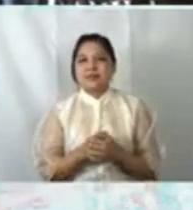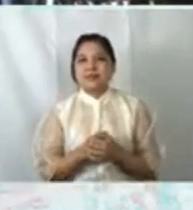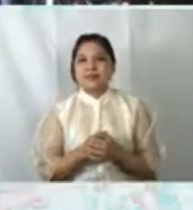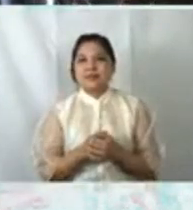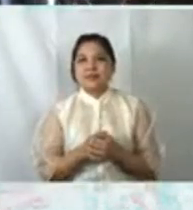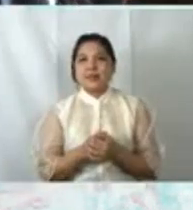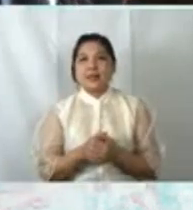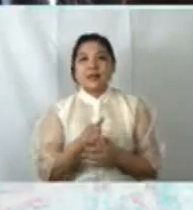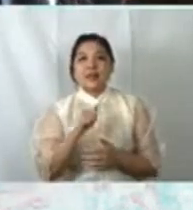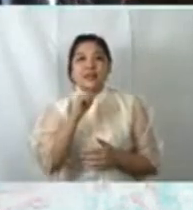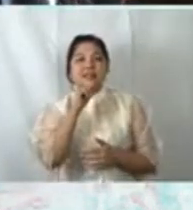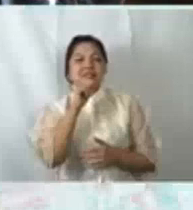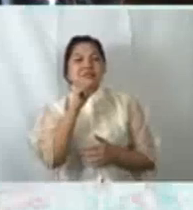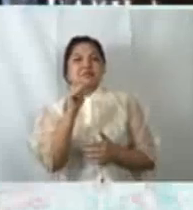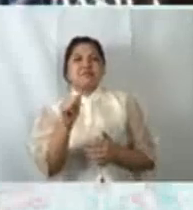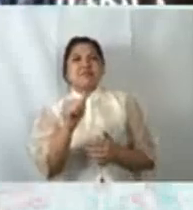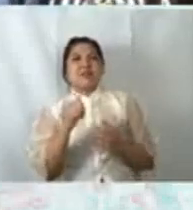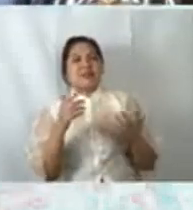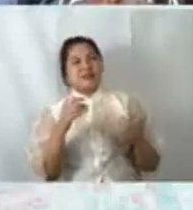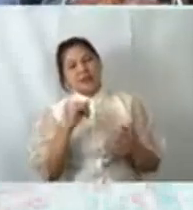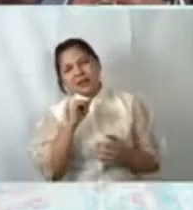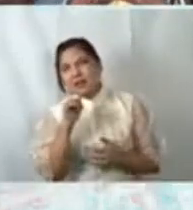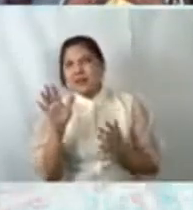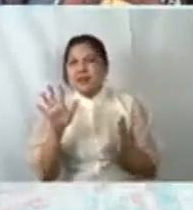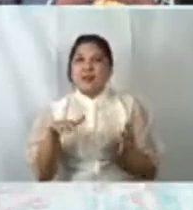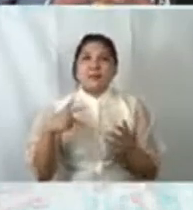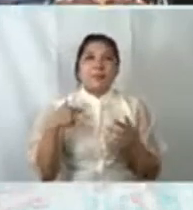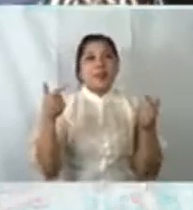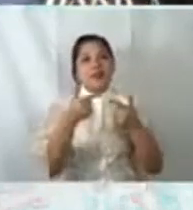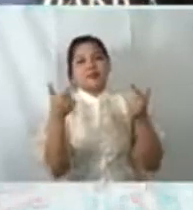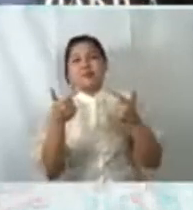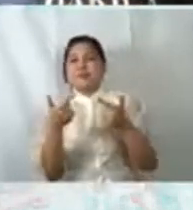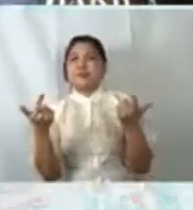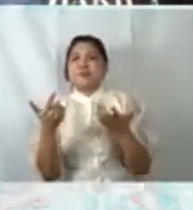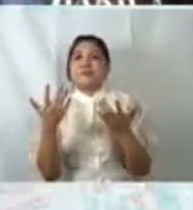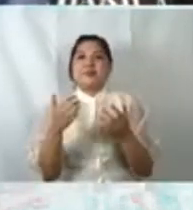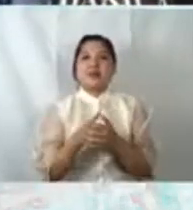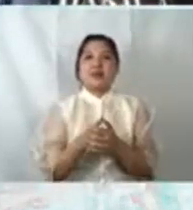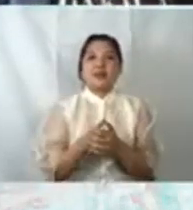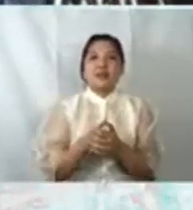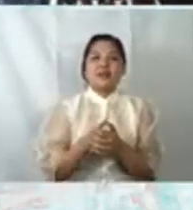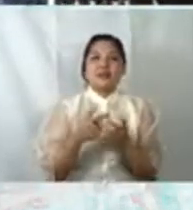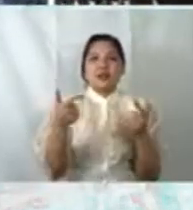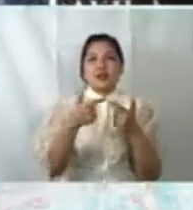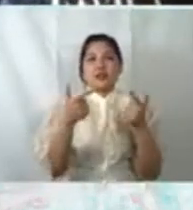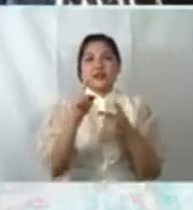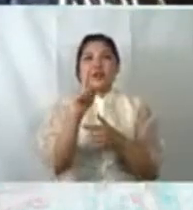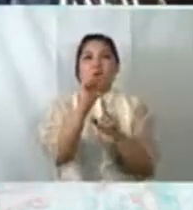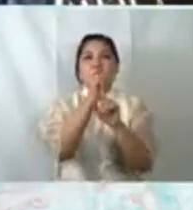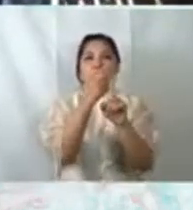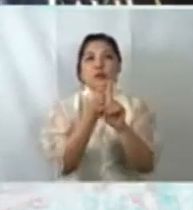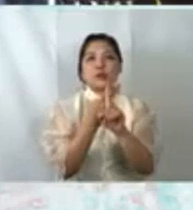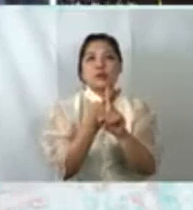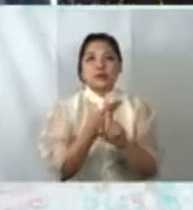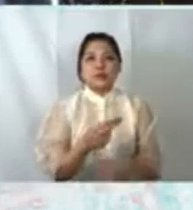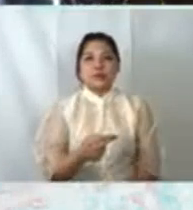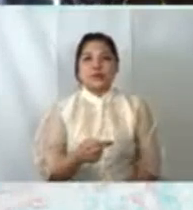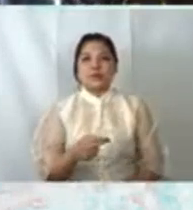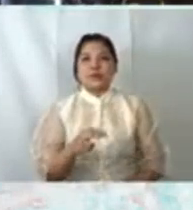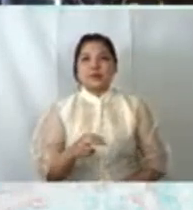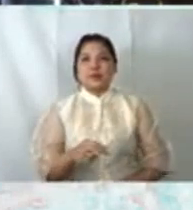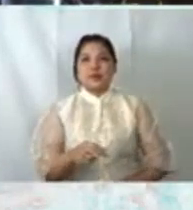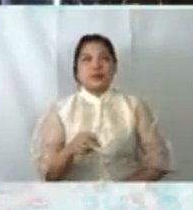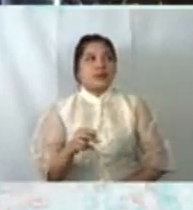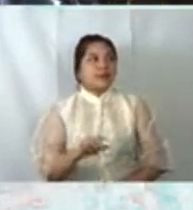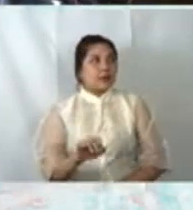Hindi talaga sila yung, ano, kumbaga, nakalaban lang sila nung may reinforcement na sila. August 1898,